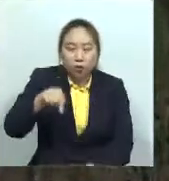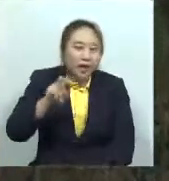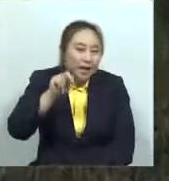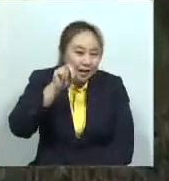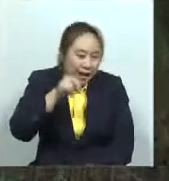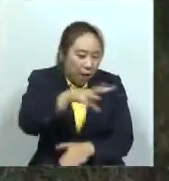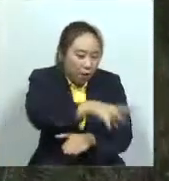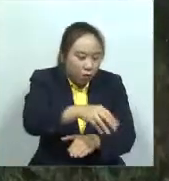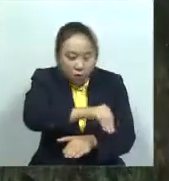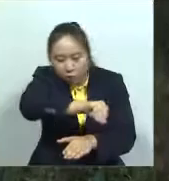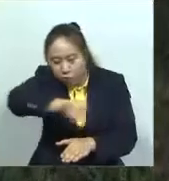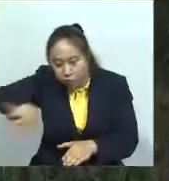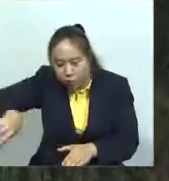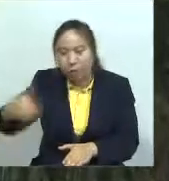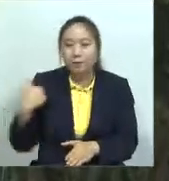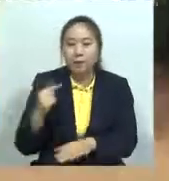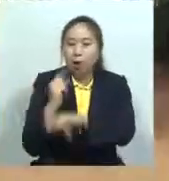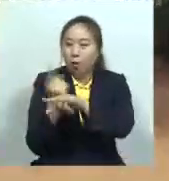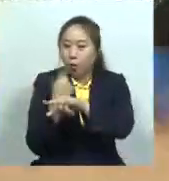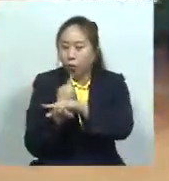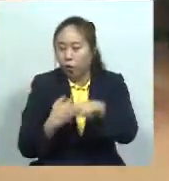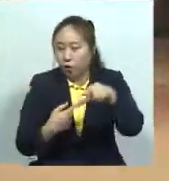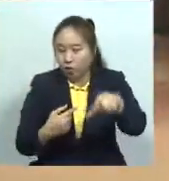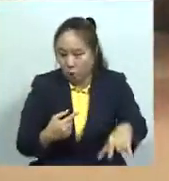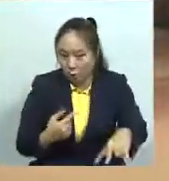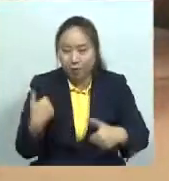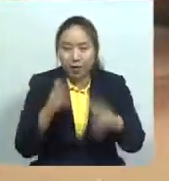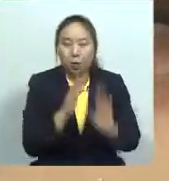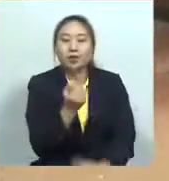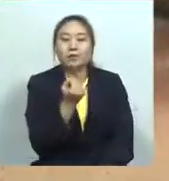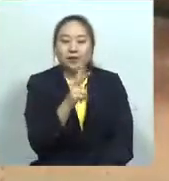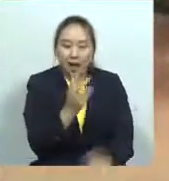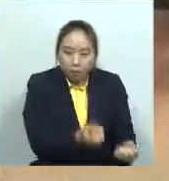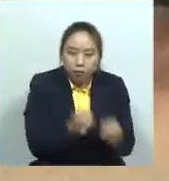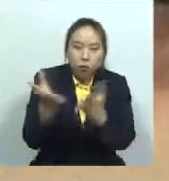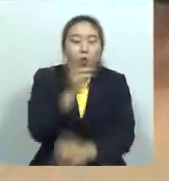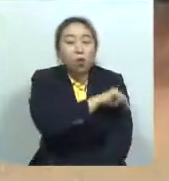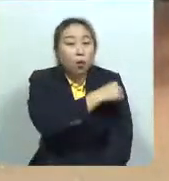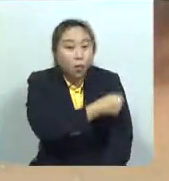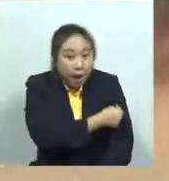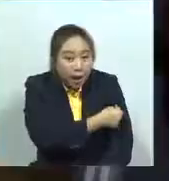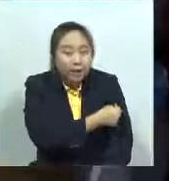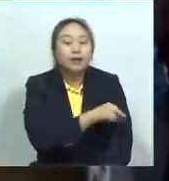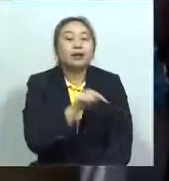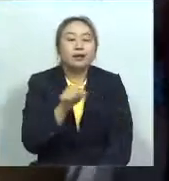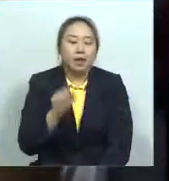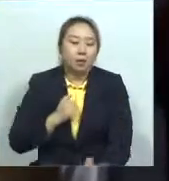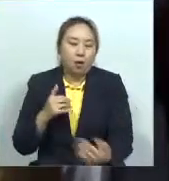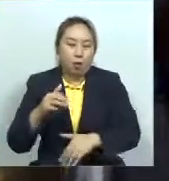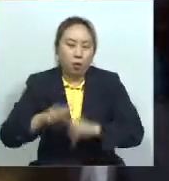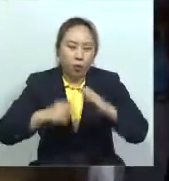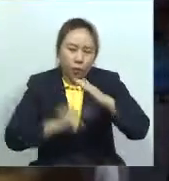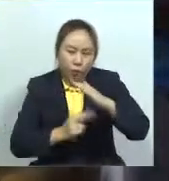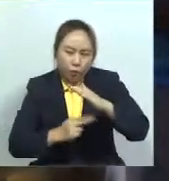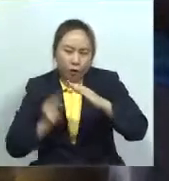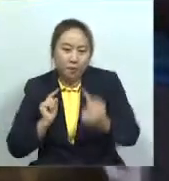องน้ำพุรวมไปถึงจุดจอดเฮลิคอปเตอร์สถานที่ส่งตัว13หมูป่าไปโรงพยาบาลเมื่อเข้าสู่เส้นชัยนะคะ